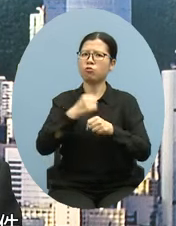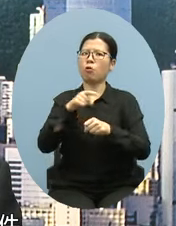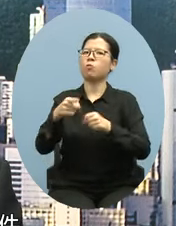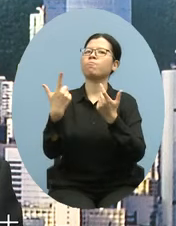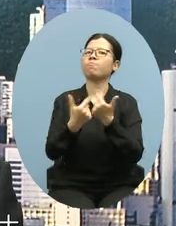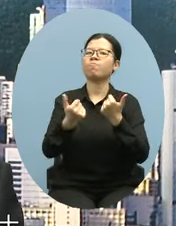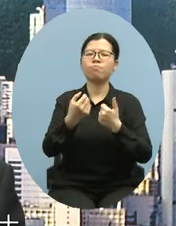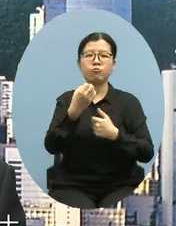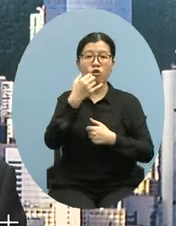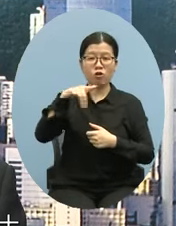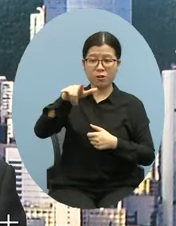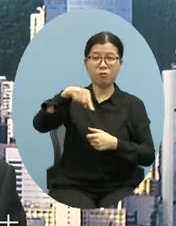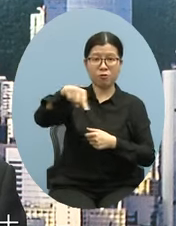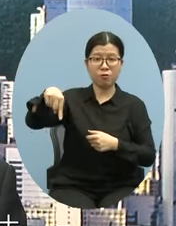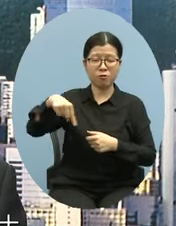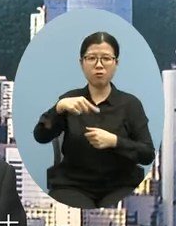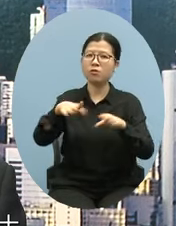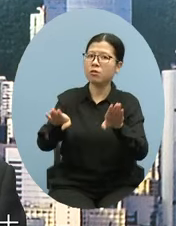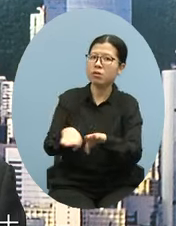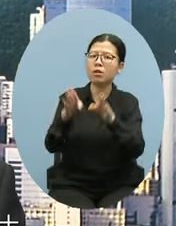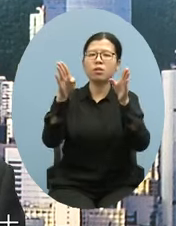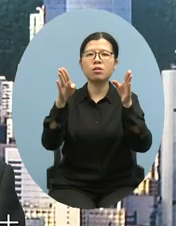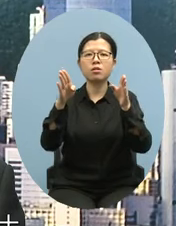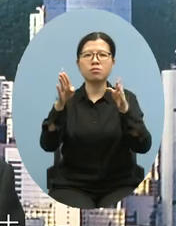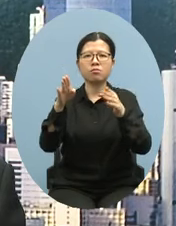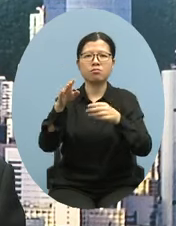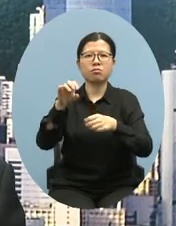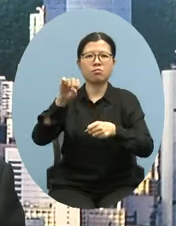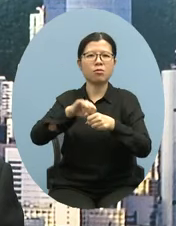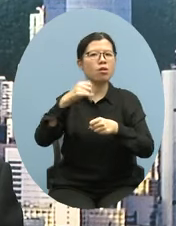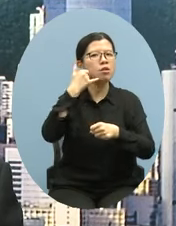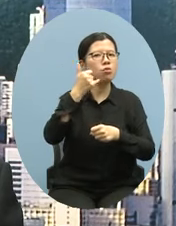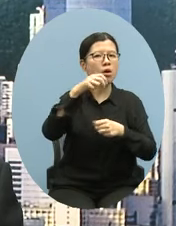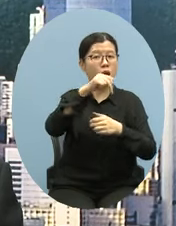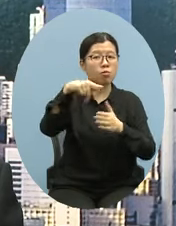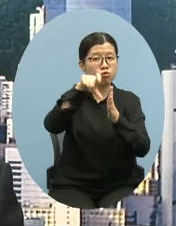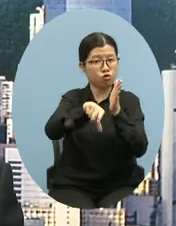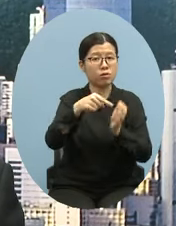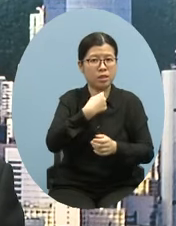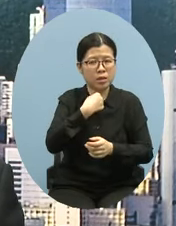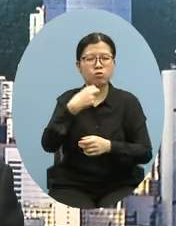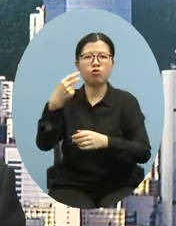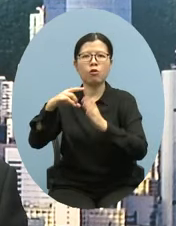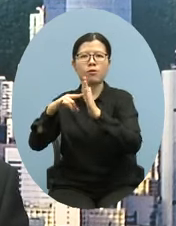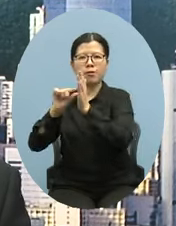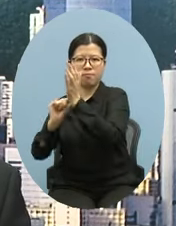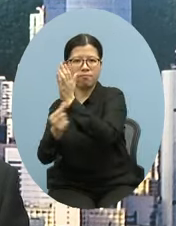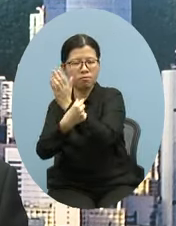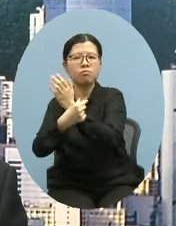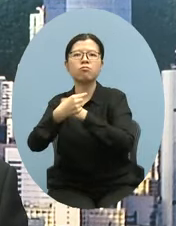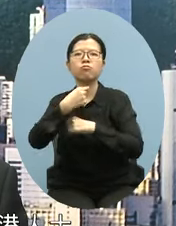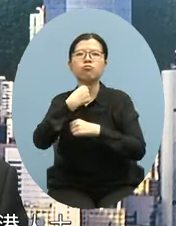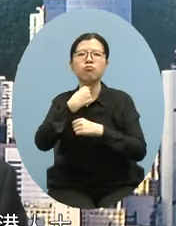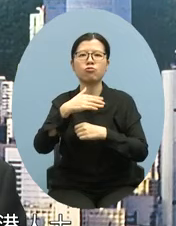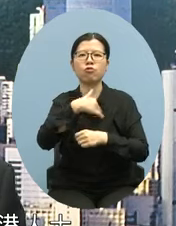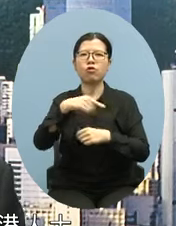件咧係喺機場嗰度咧開始進行呢個安裝呢個流動應用程式啦，同埋咧帶呢個電子手